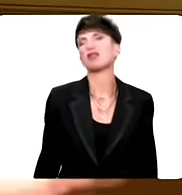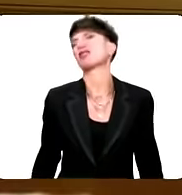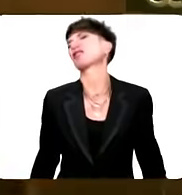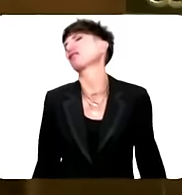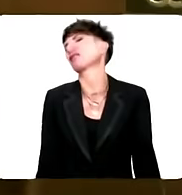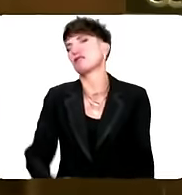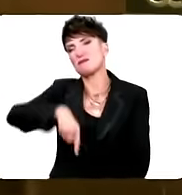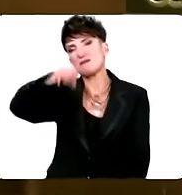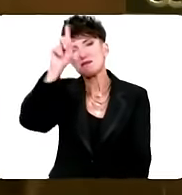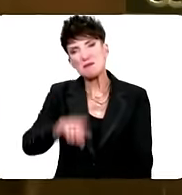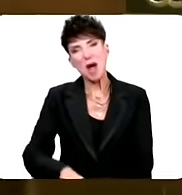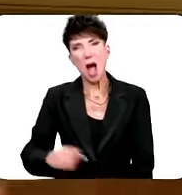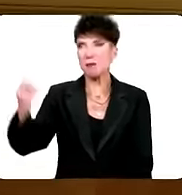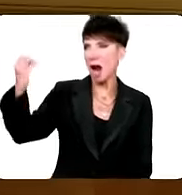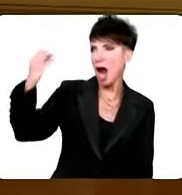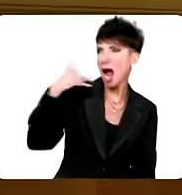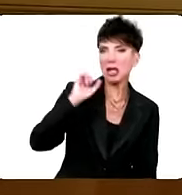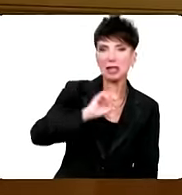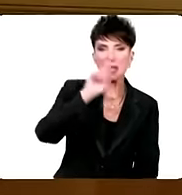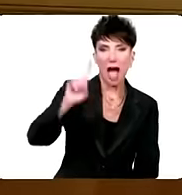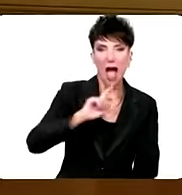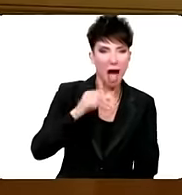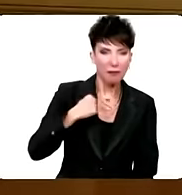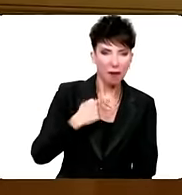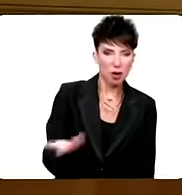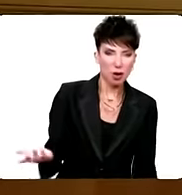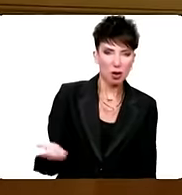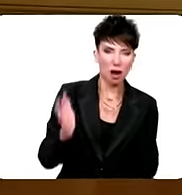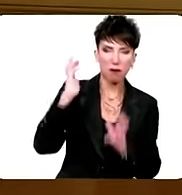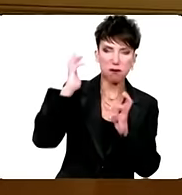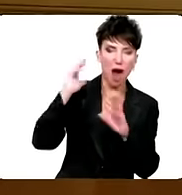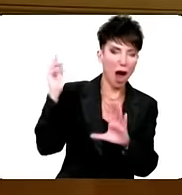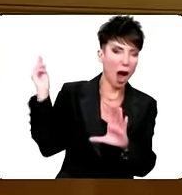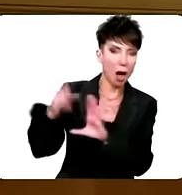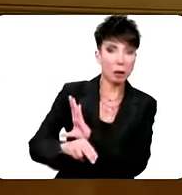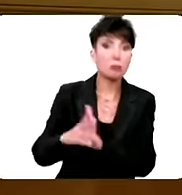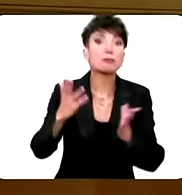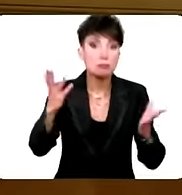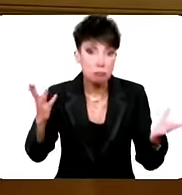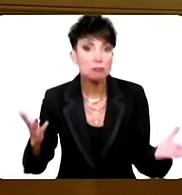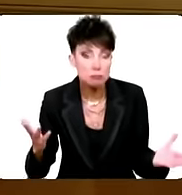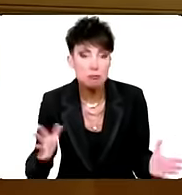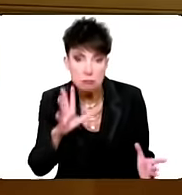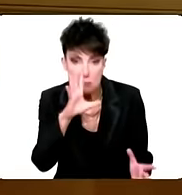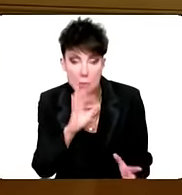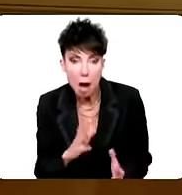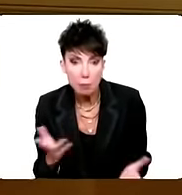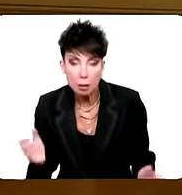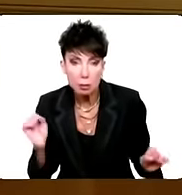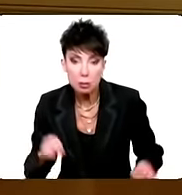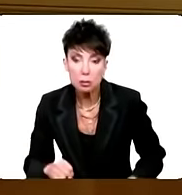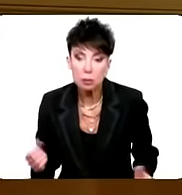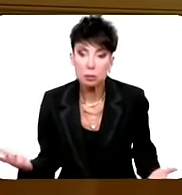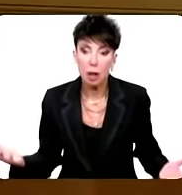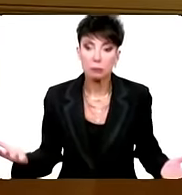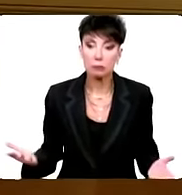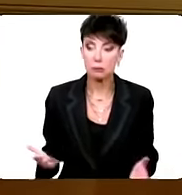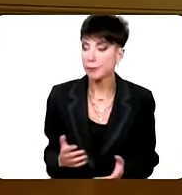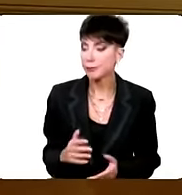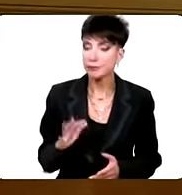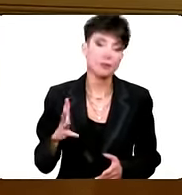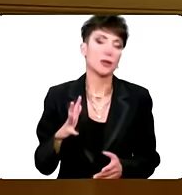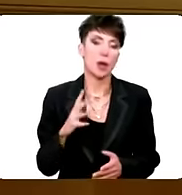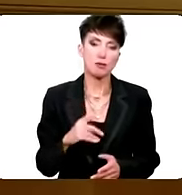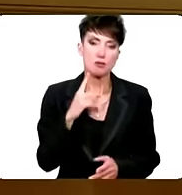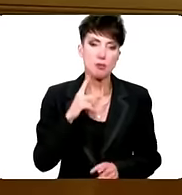Δεν θα χαλάσω τώρα το Σαββατοκύριακο. Μην κοροϊδευόμαστε. Είμαι σίγουρος ότι κάποιοι μας, ίσως αν έβλεπαν το αποτέλεσμα εκ των υστέρων και ήξεραν ποιο είναι,